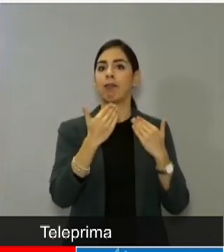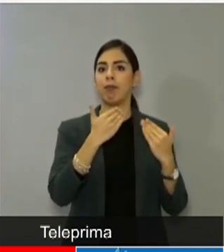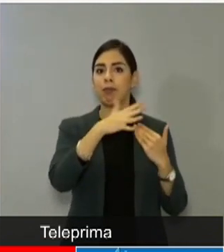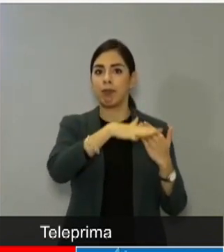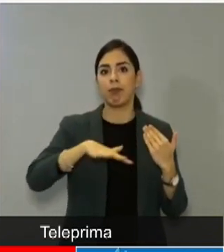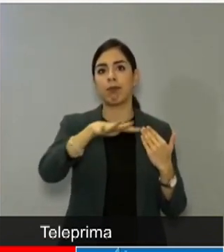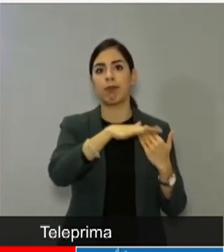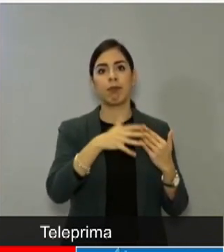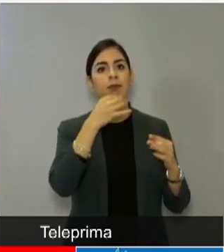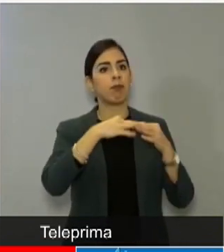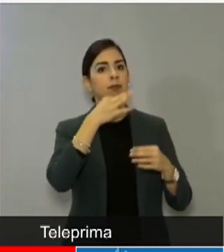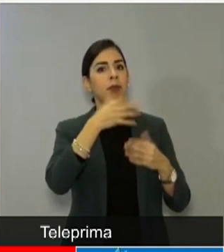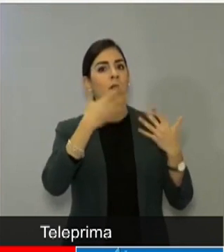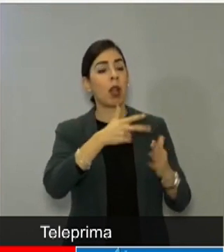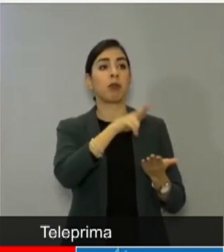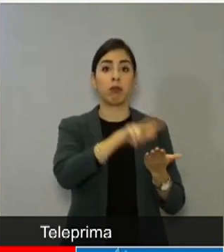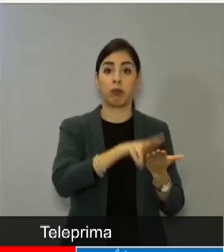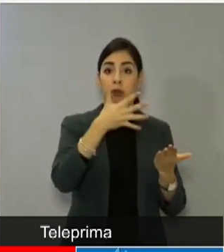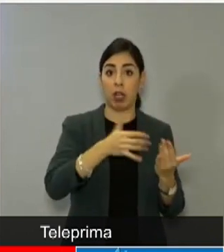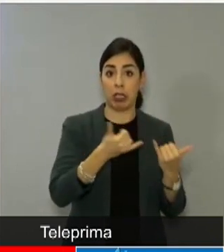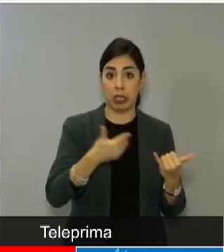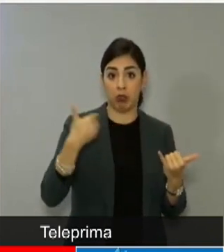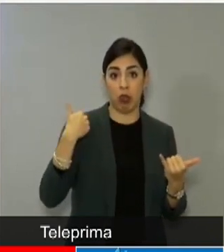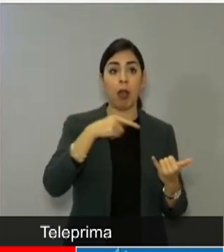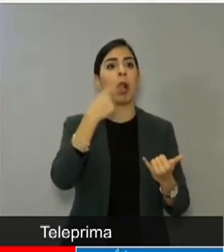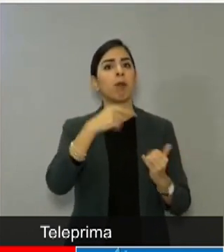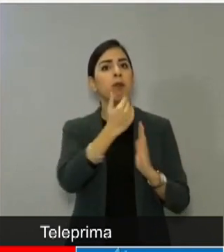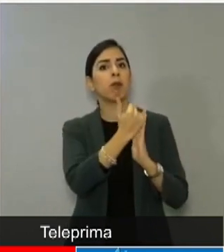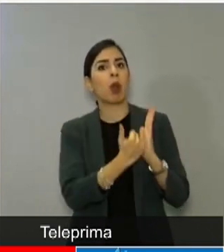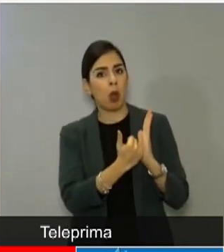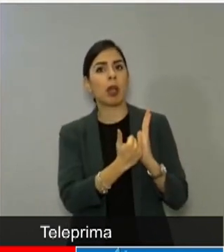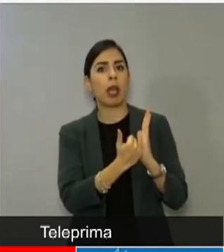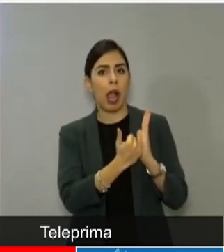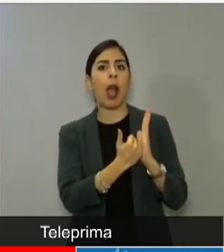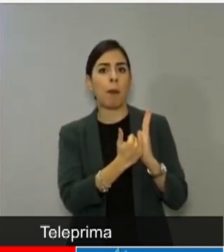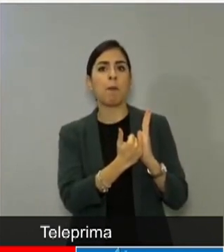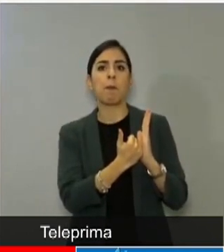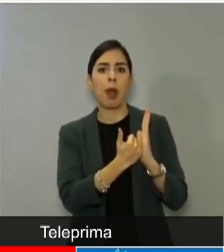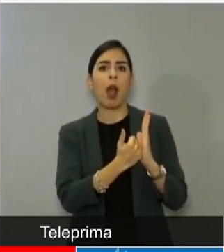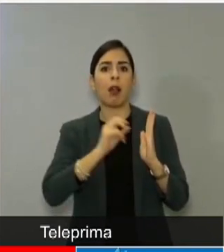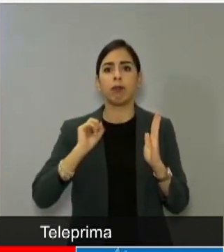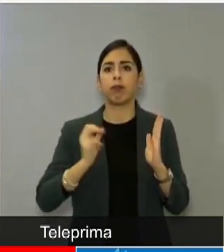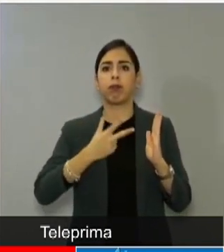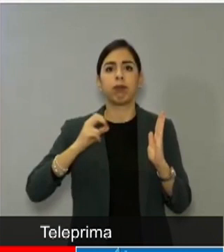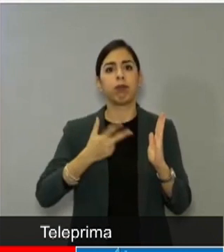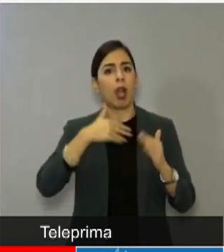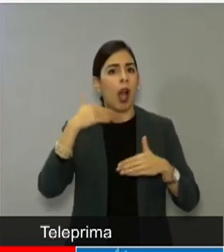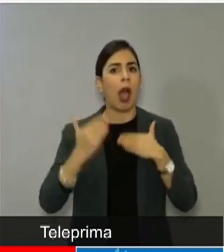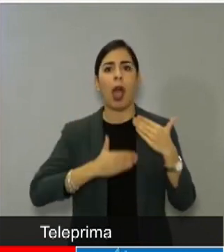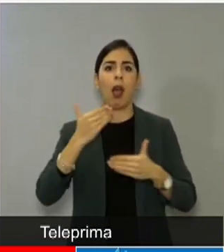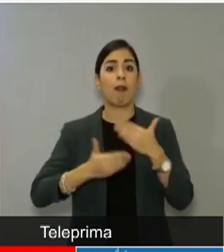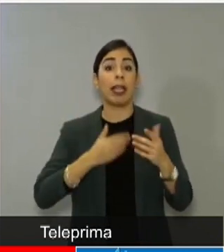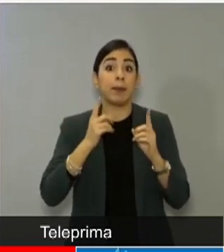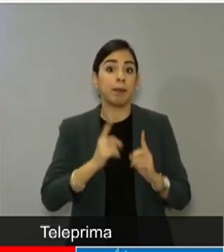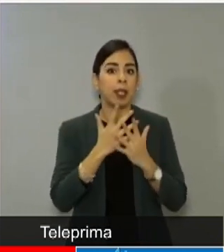nello scorso mese di dicembre, procede alla velocità massima compatibile con il numero delle dosi